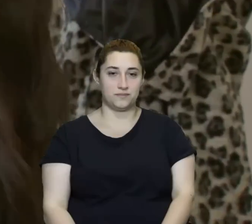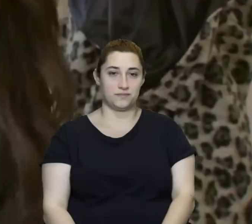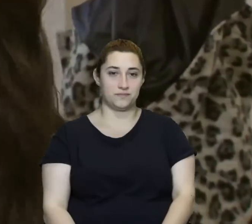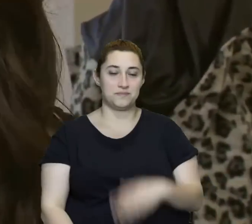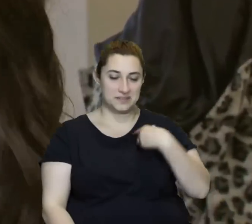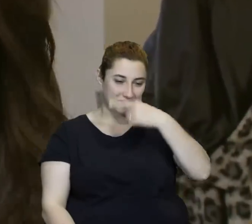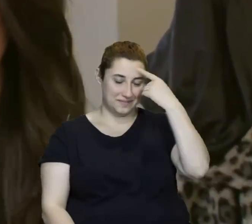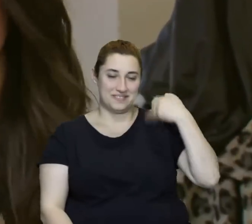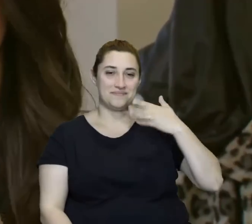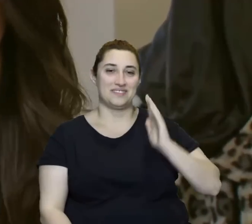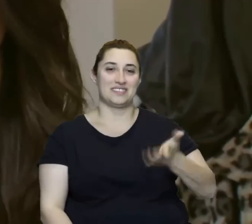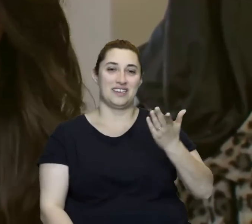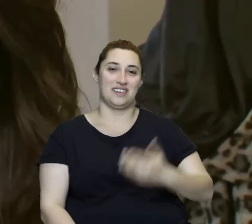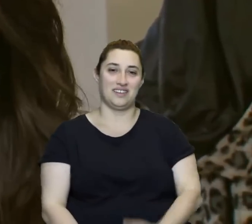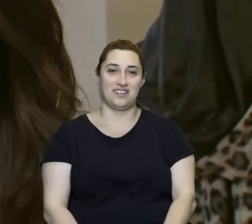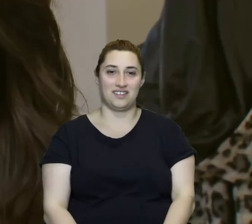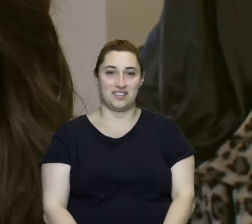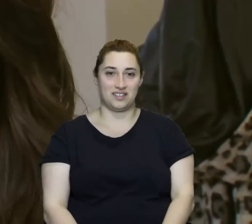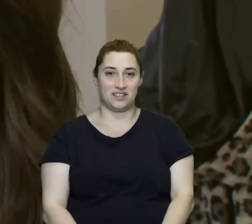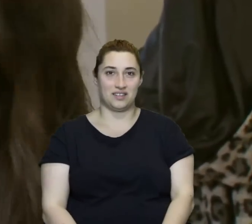Bendeki şu talihe, şu şanssızlığa bak.